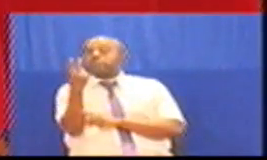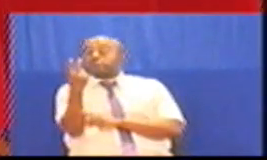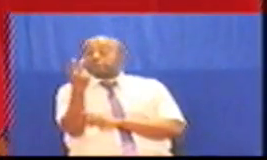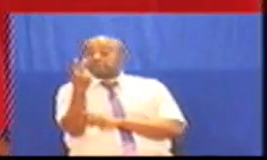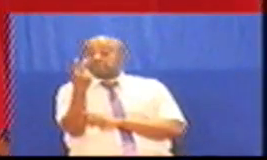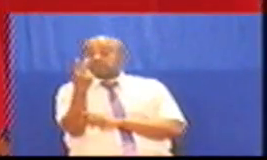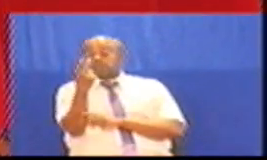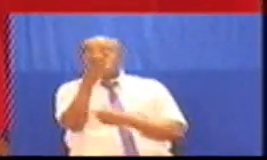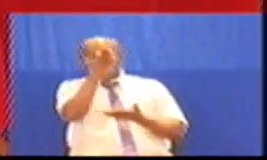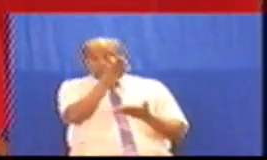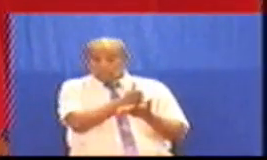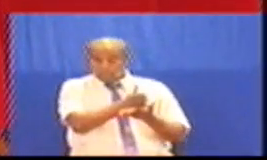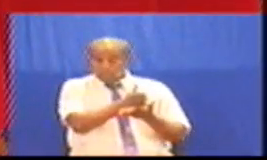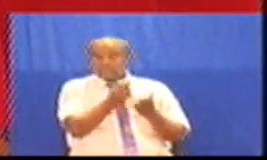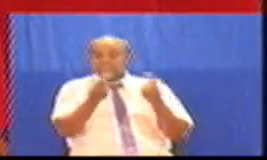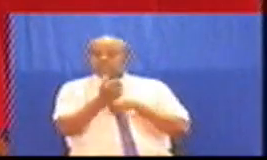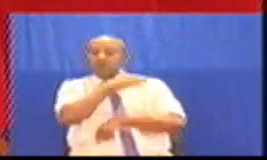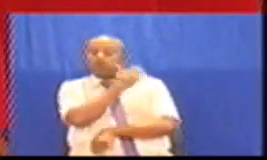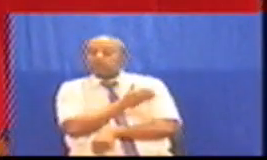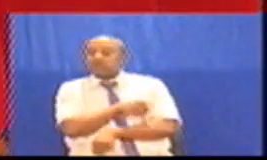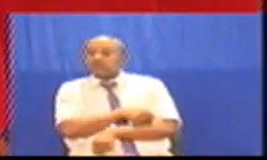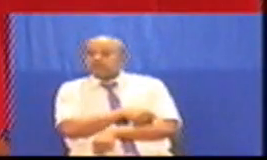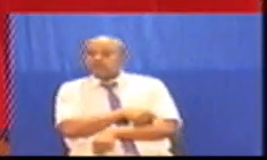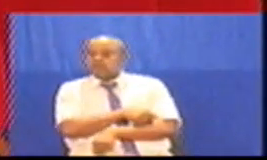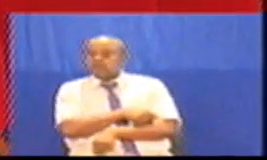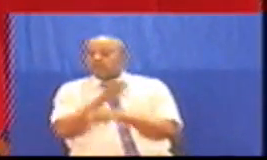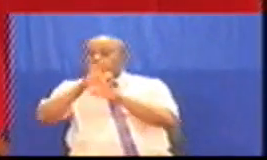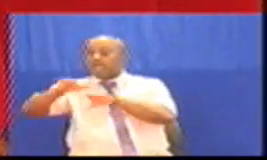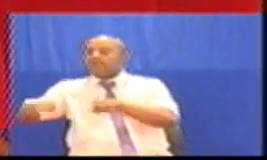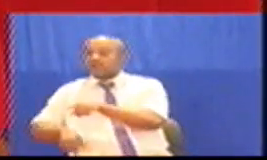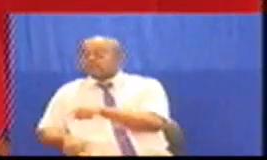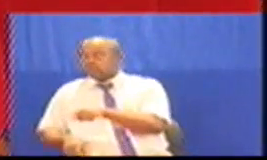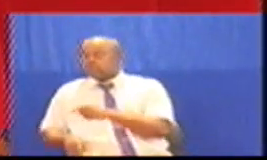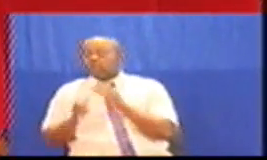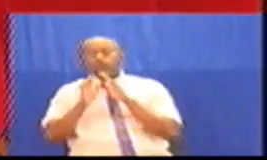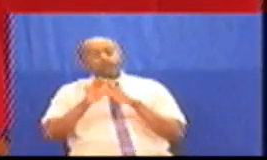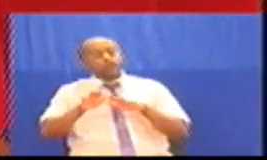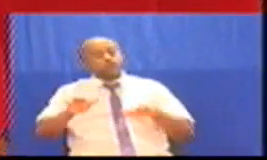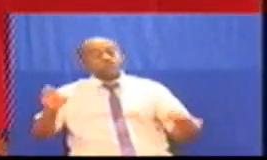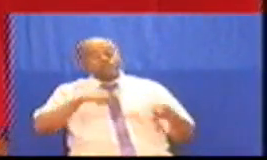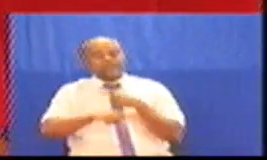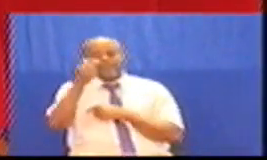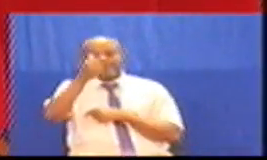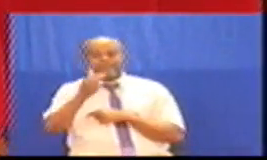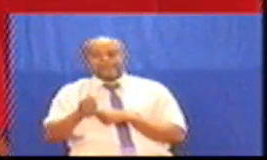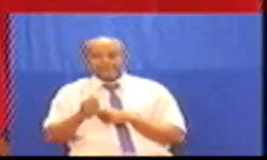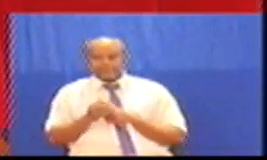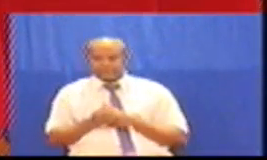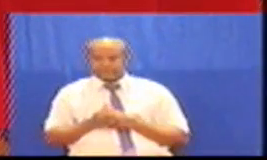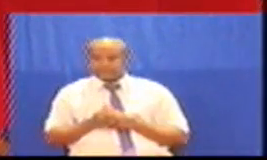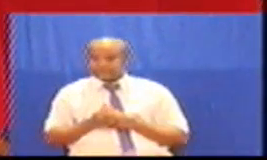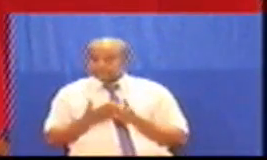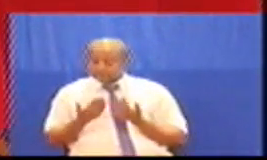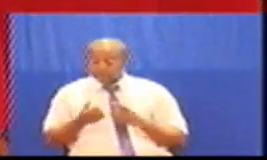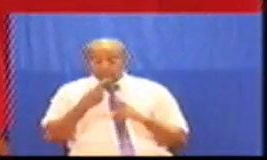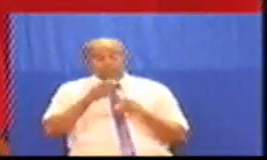Haki ni huduma muhimu kwa amani na utulivu ndani ya nchi. Na mara nyingi